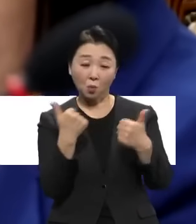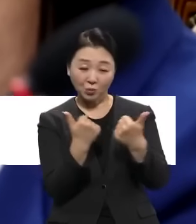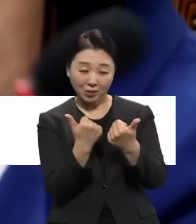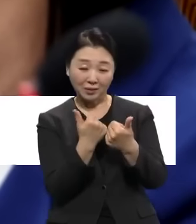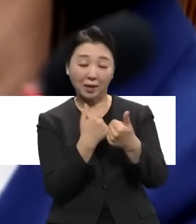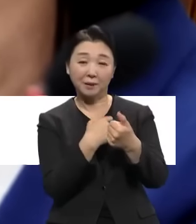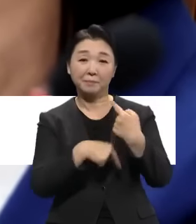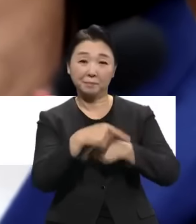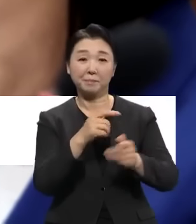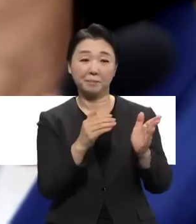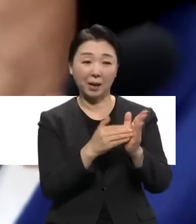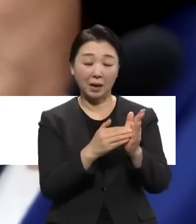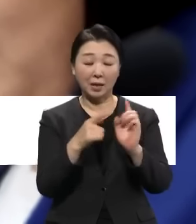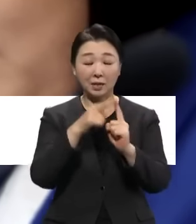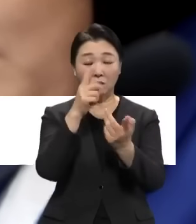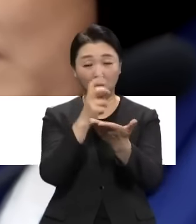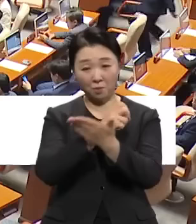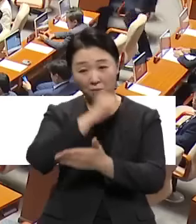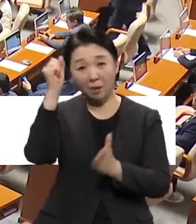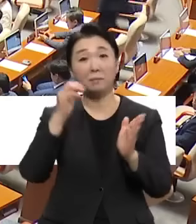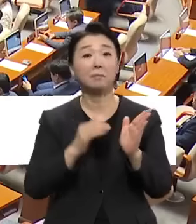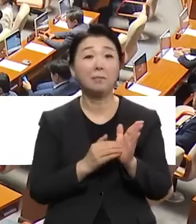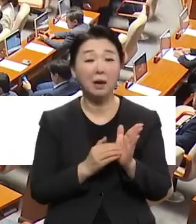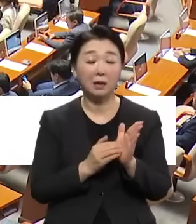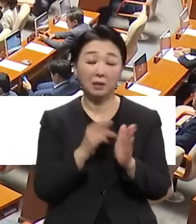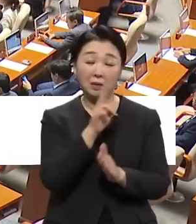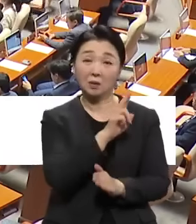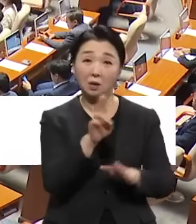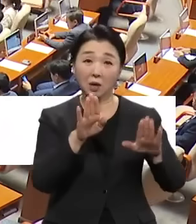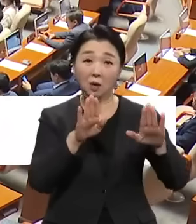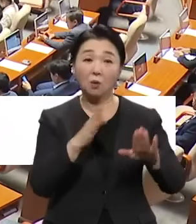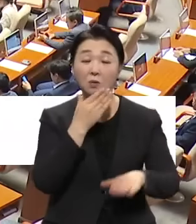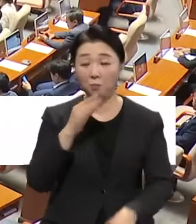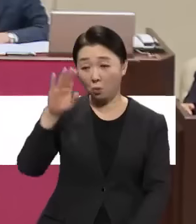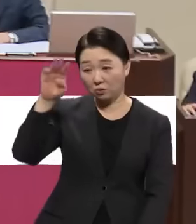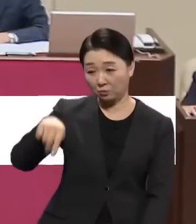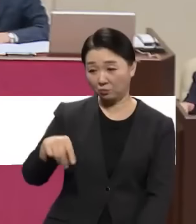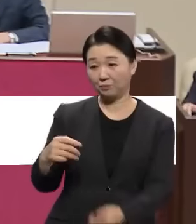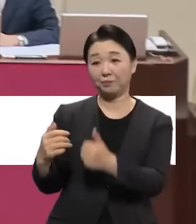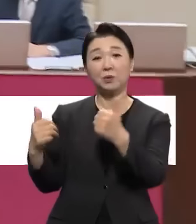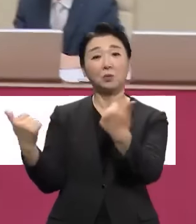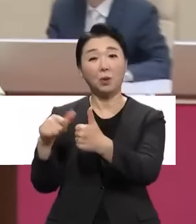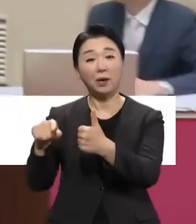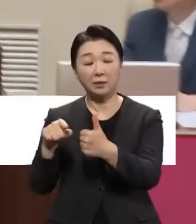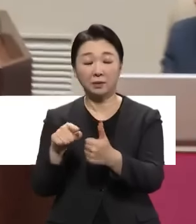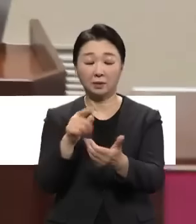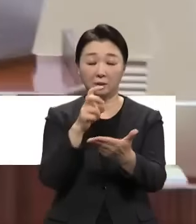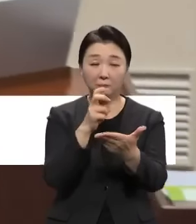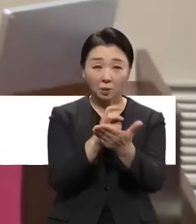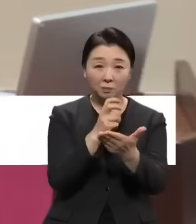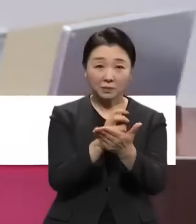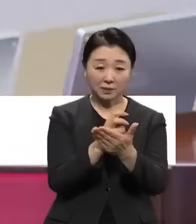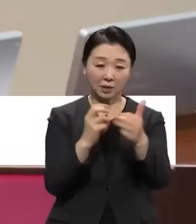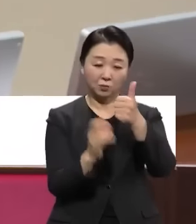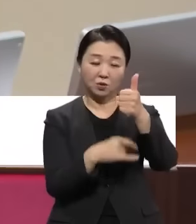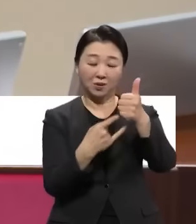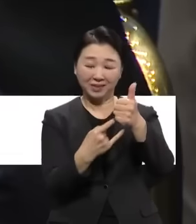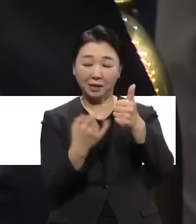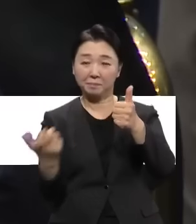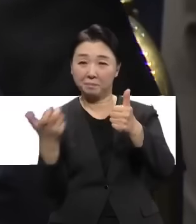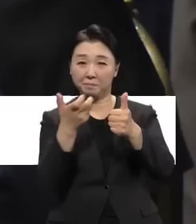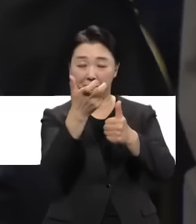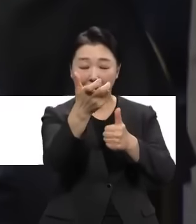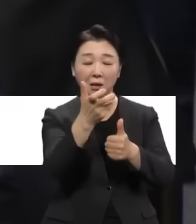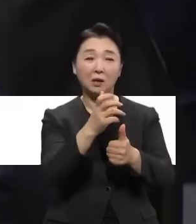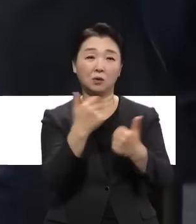간호법 처리했습니다 여야는 오늘 보건복지위 전체 회의와 법제사법 위원회를 거쳐 제정안을 본